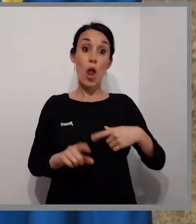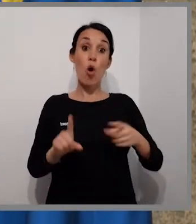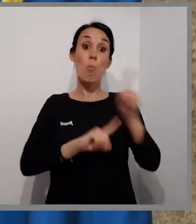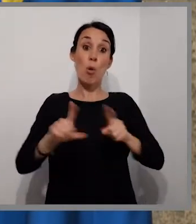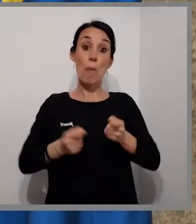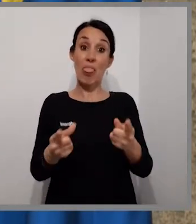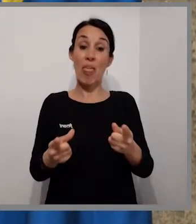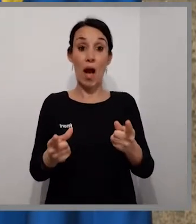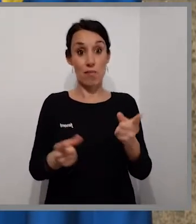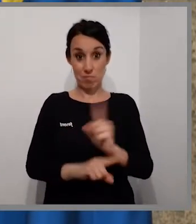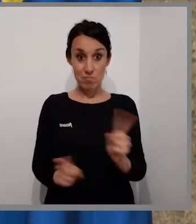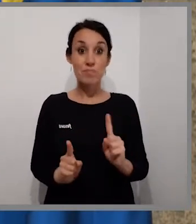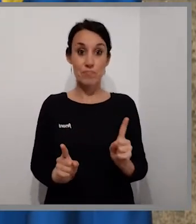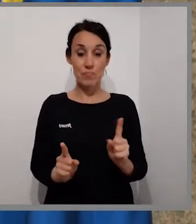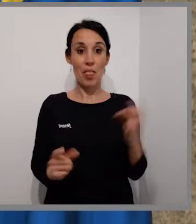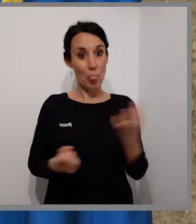part més del problema.